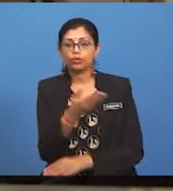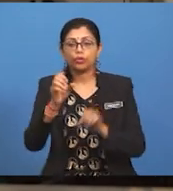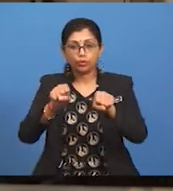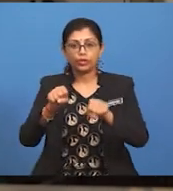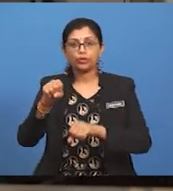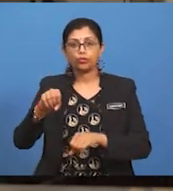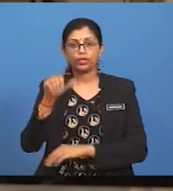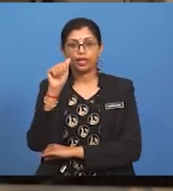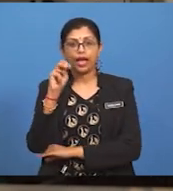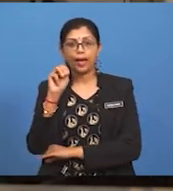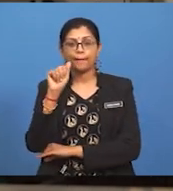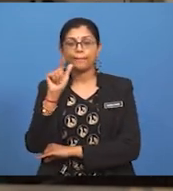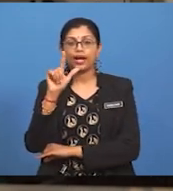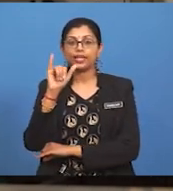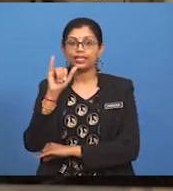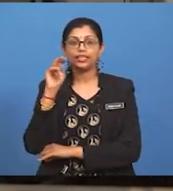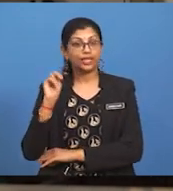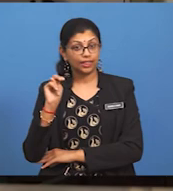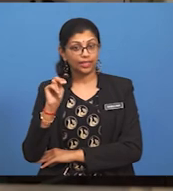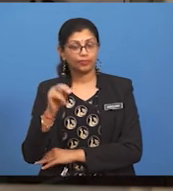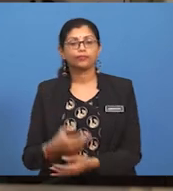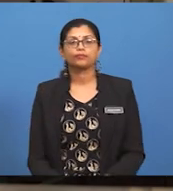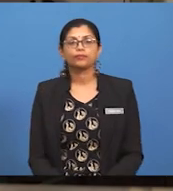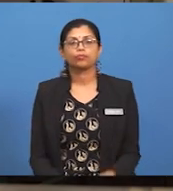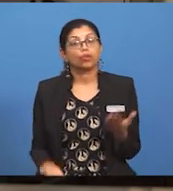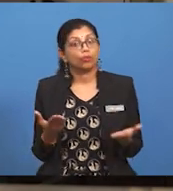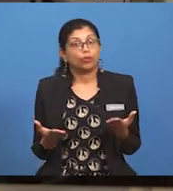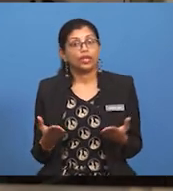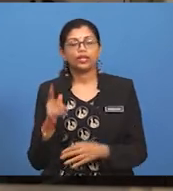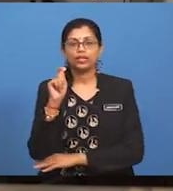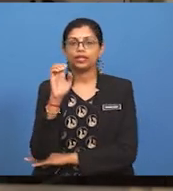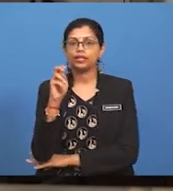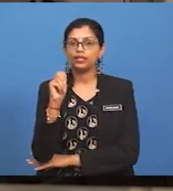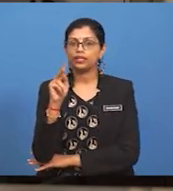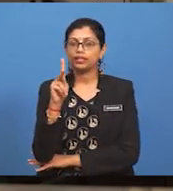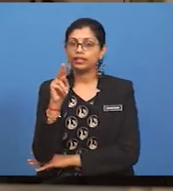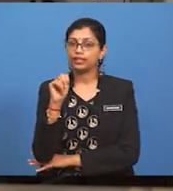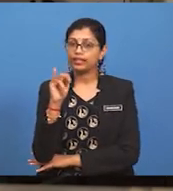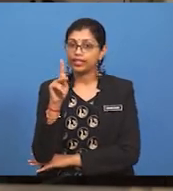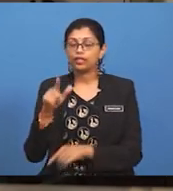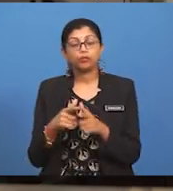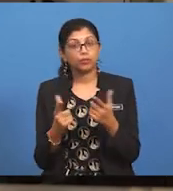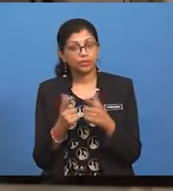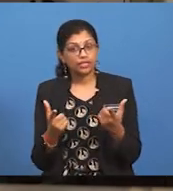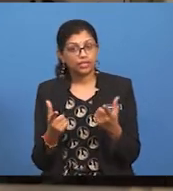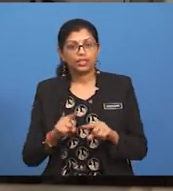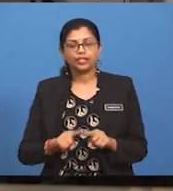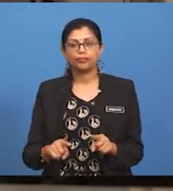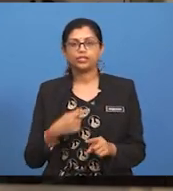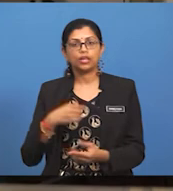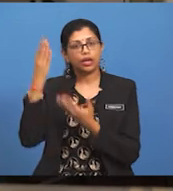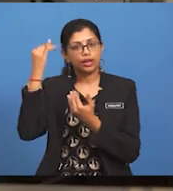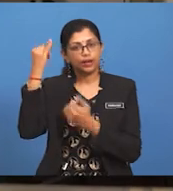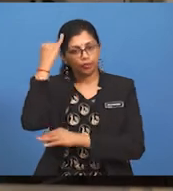nanti. Walaupun mungkin teknik yang berbeza, saya harap ilmu yang disampaikan ini memberi